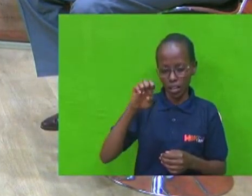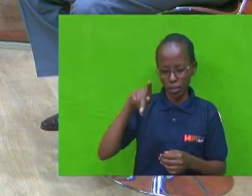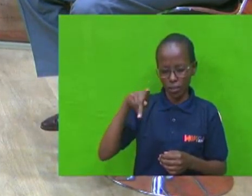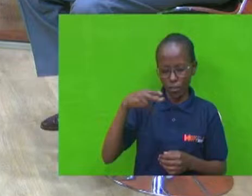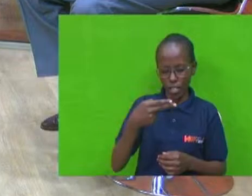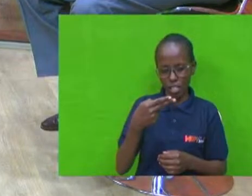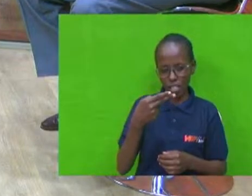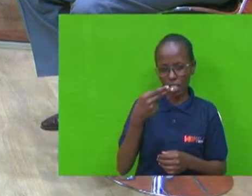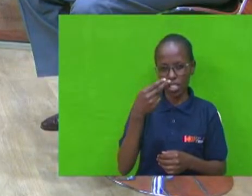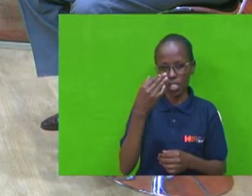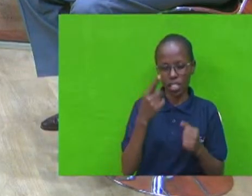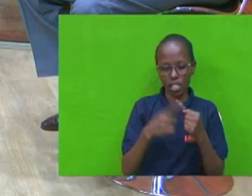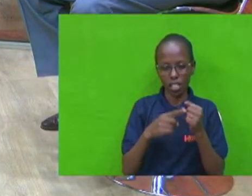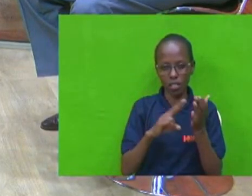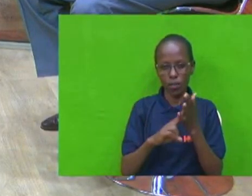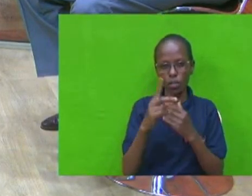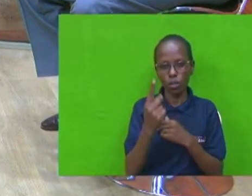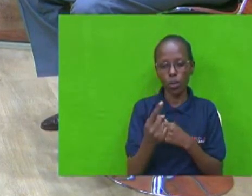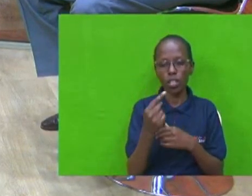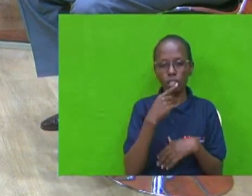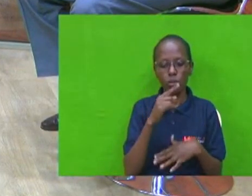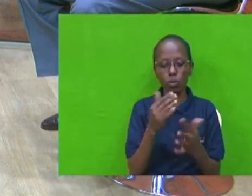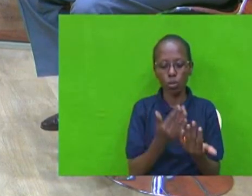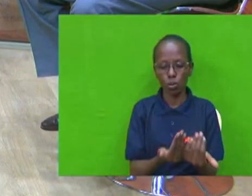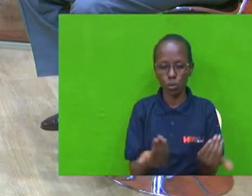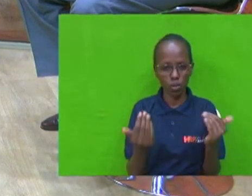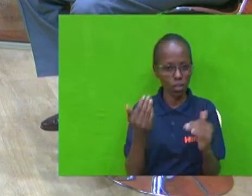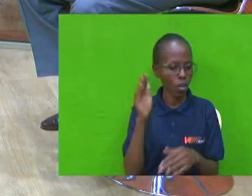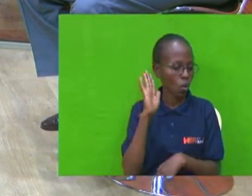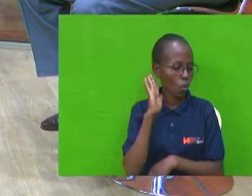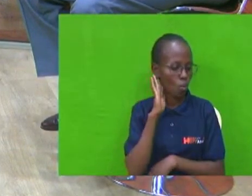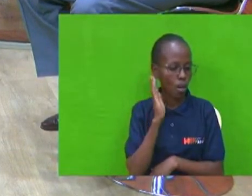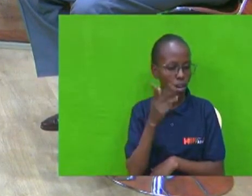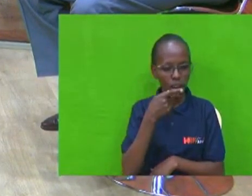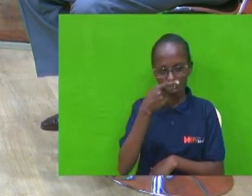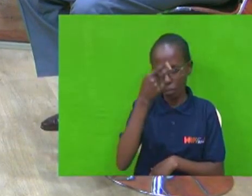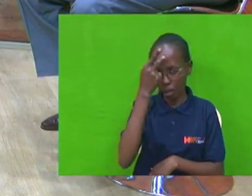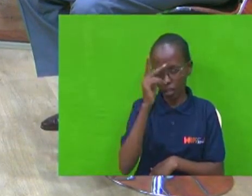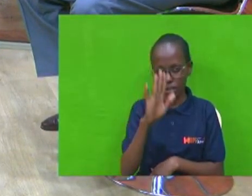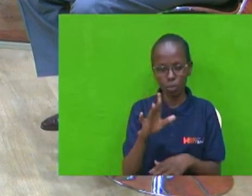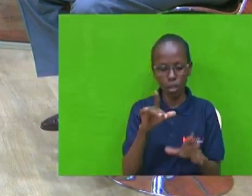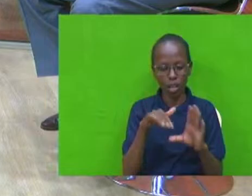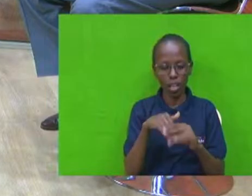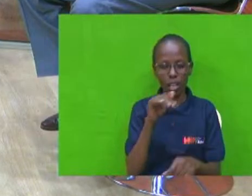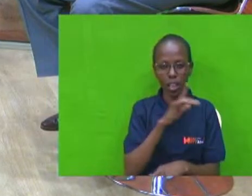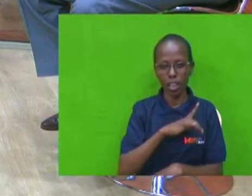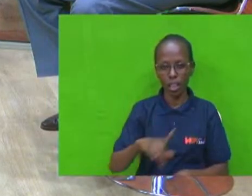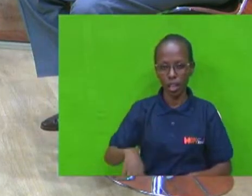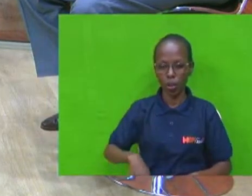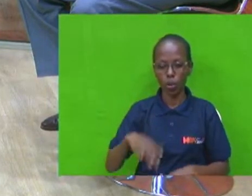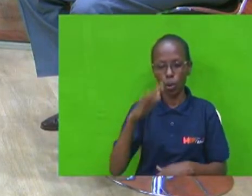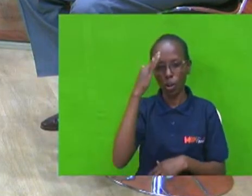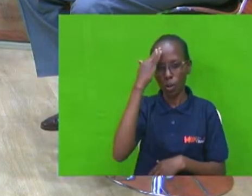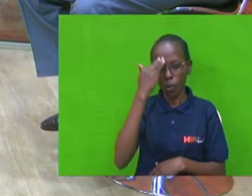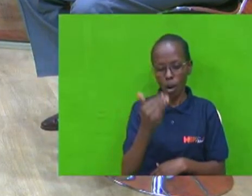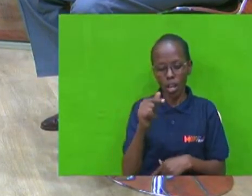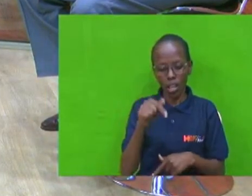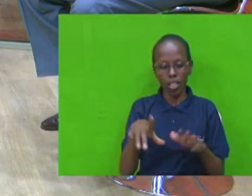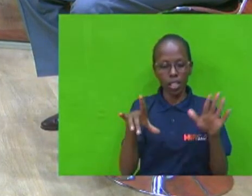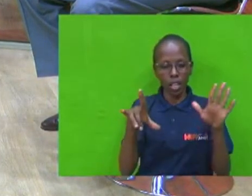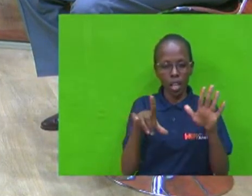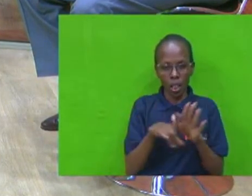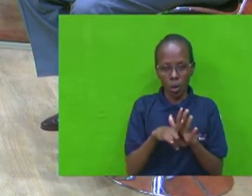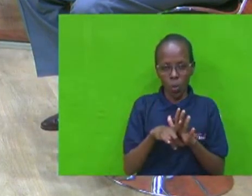Waefeso. Inasema, enyi watoto, watiini wazazi wenu katika Bwana. Maana hii ndiyo